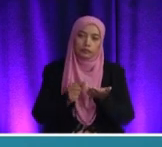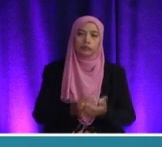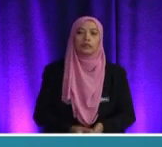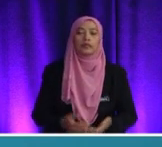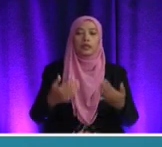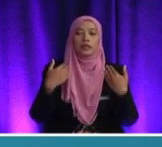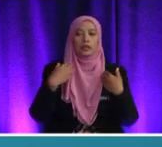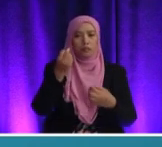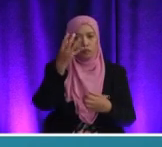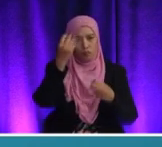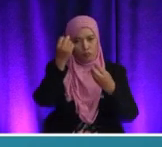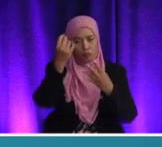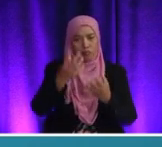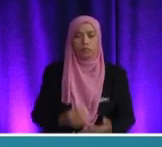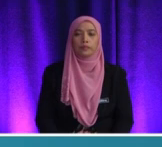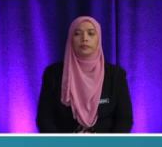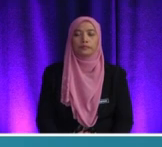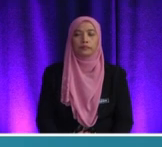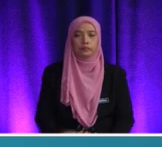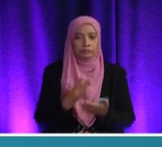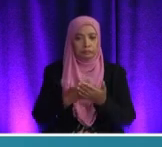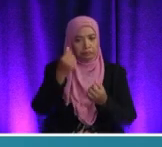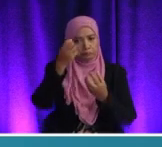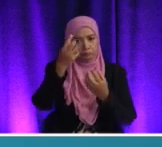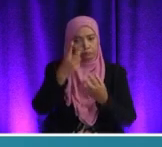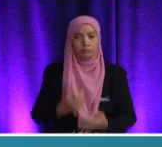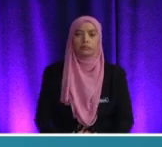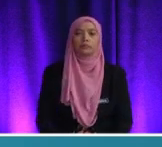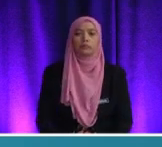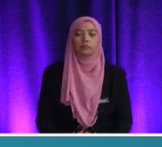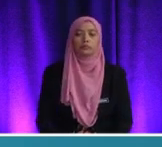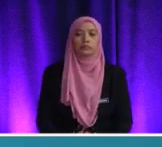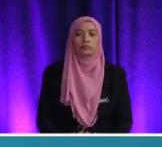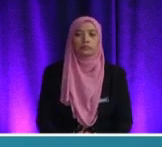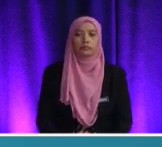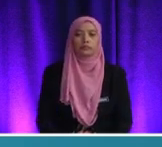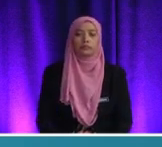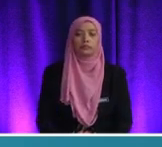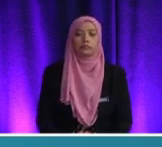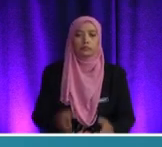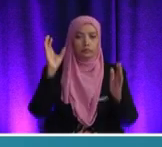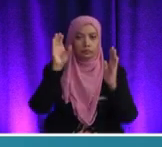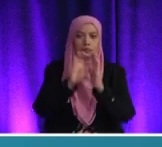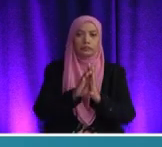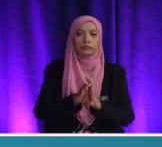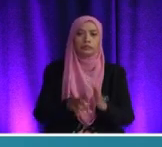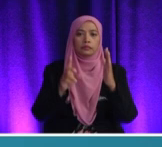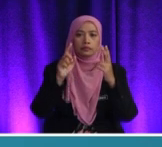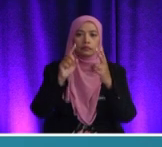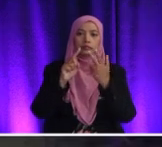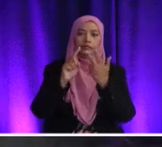Jadi Jutawan Baiklah kita teruskan dengan gambar yang ketiga gue bintang lebih kail Haji